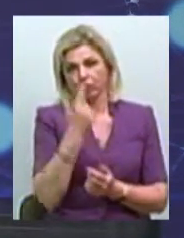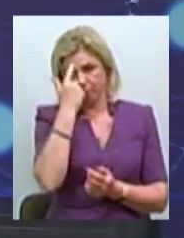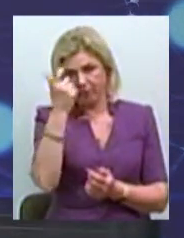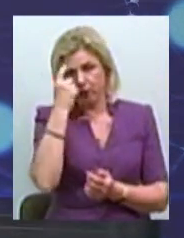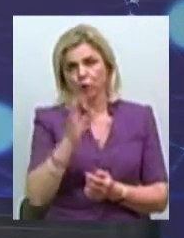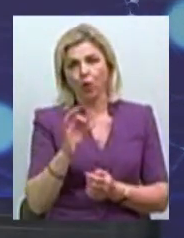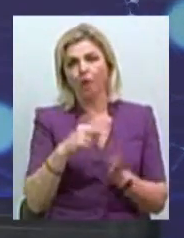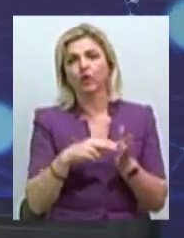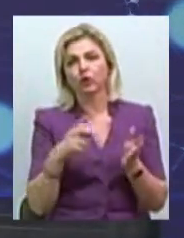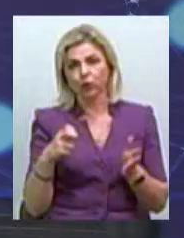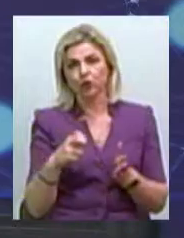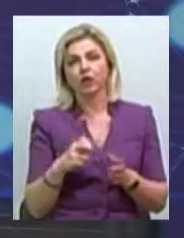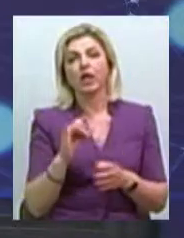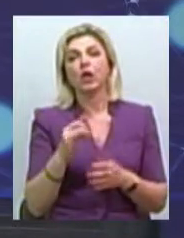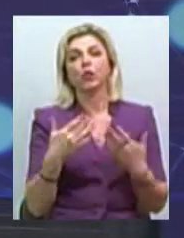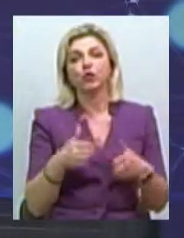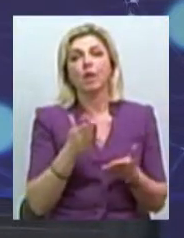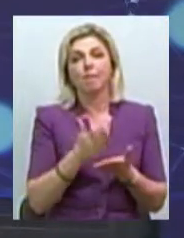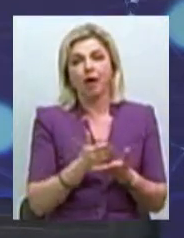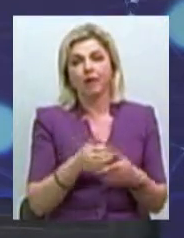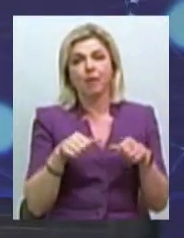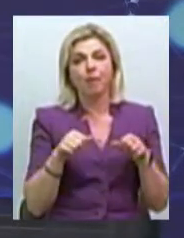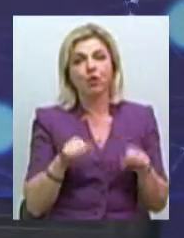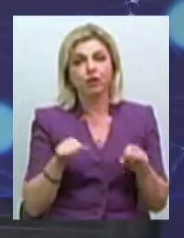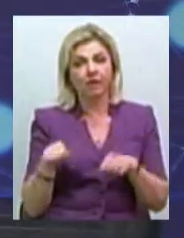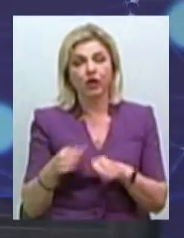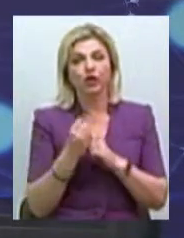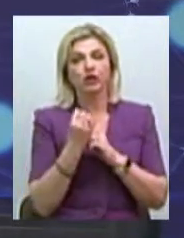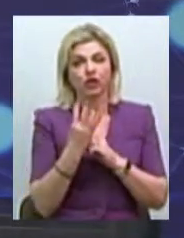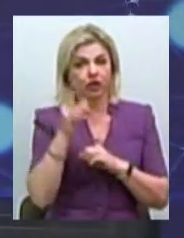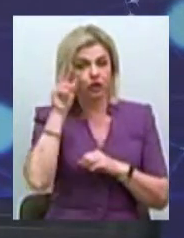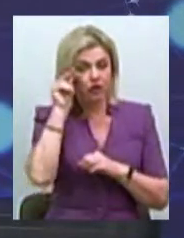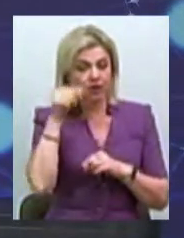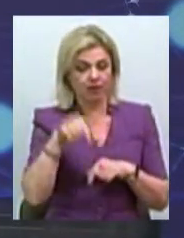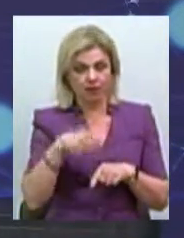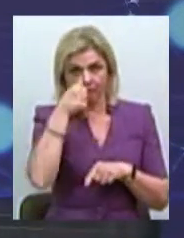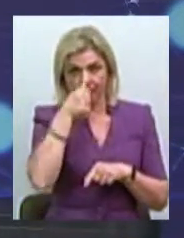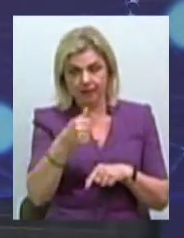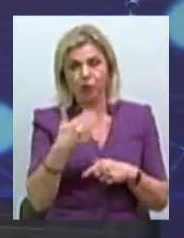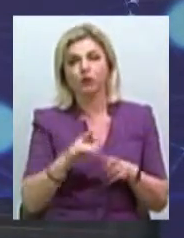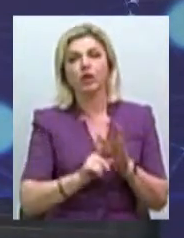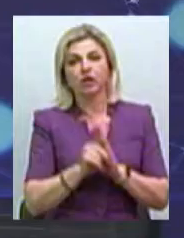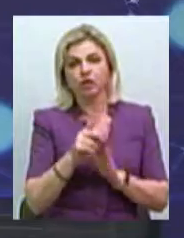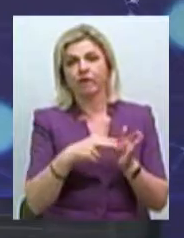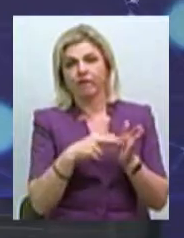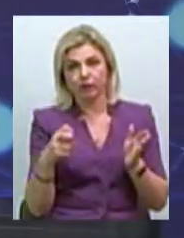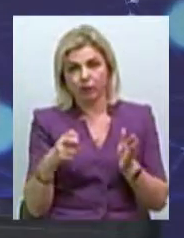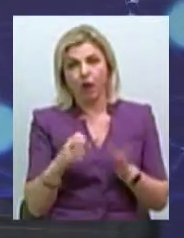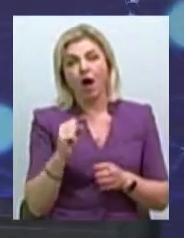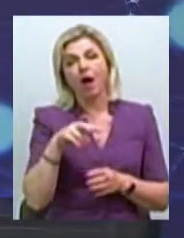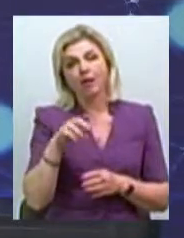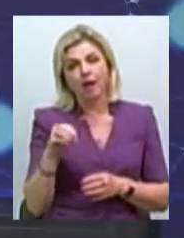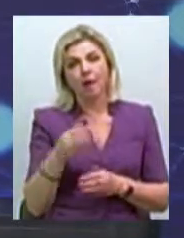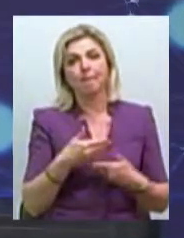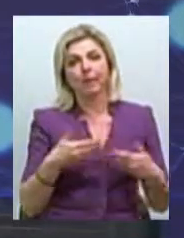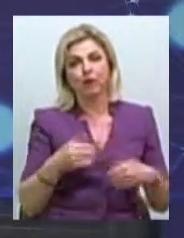відключення ми рознесли. І ми вже мали можливість 14 числа цього місяця вже починати відключення. Але